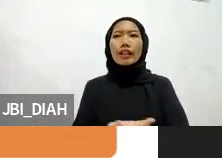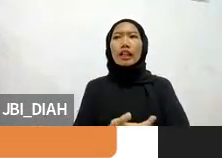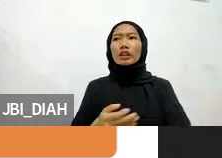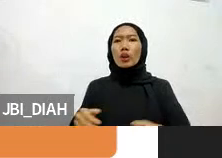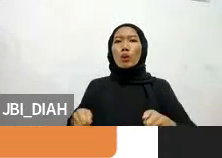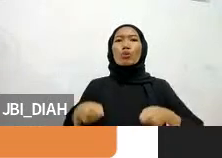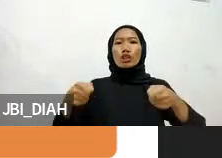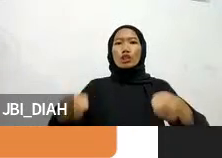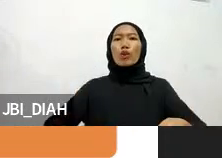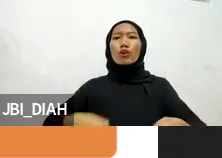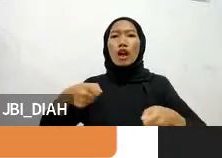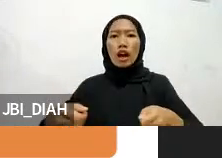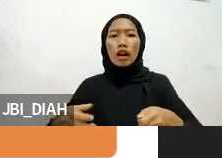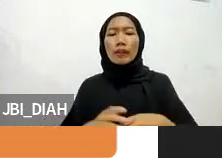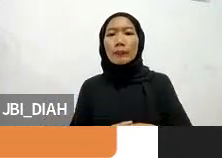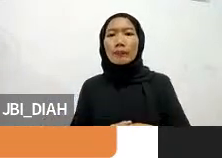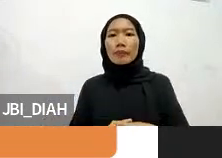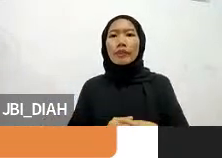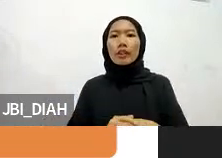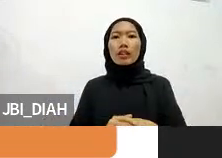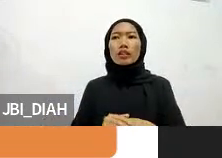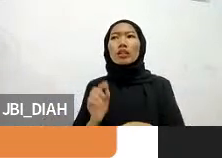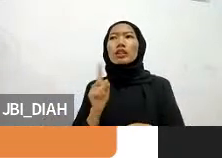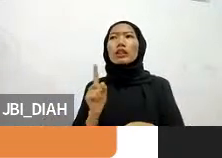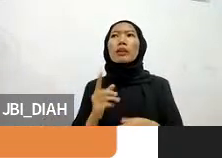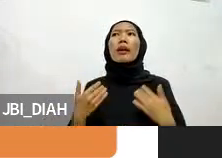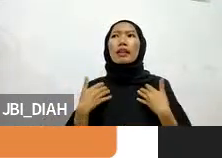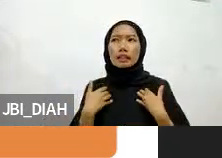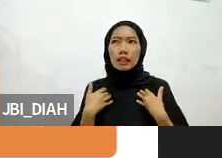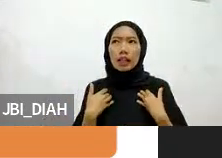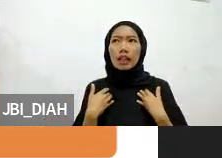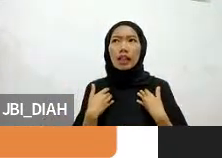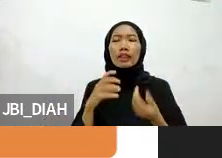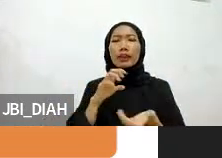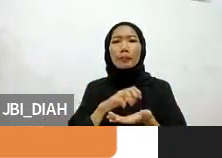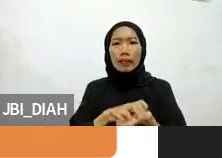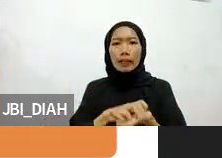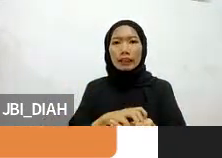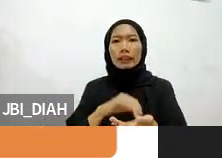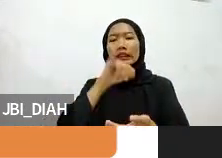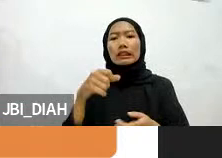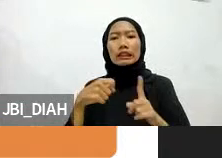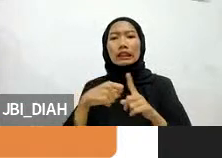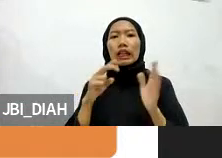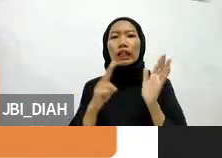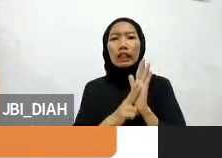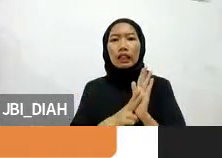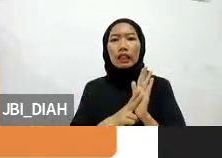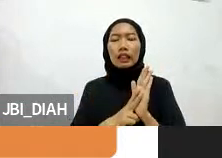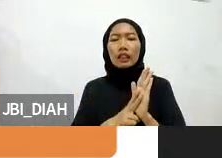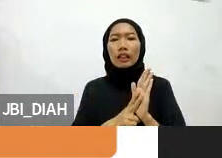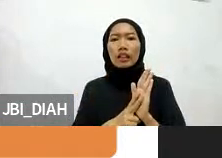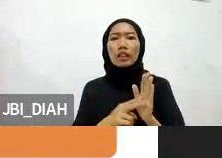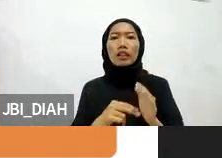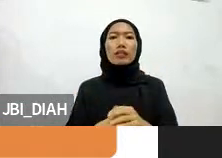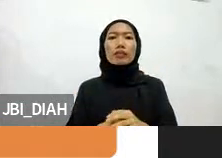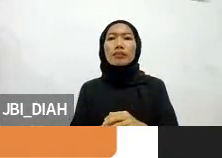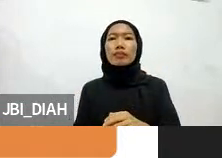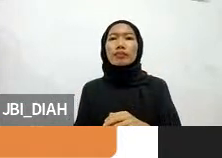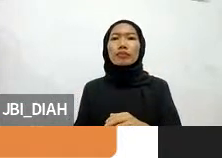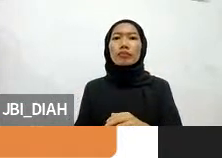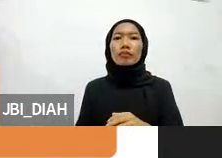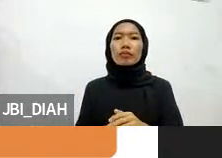juga peraturannya membilang bahwa semuanya harus sudah ada di JKN. Pemerintah daerah tidak lagi boleh